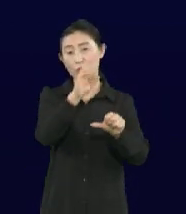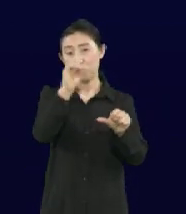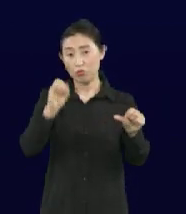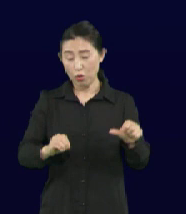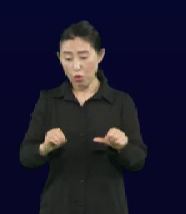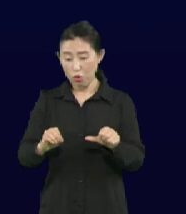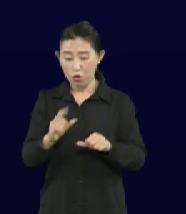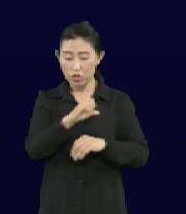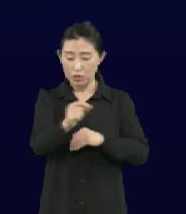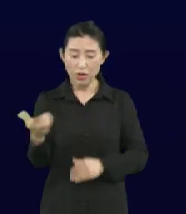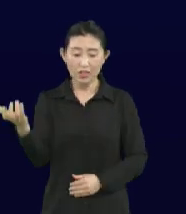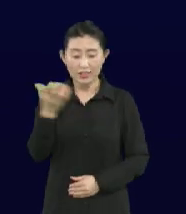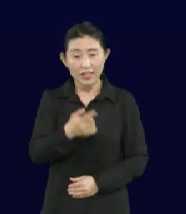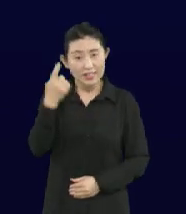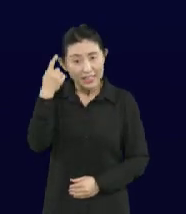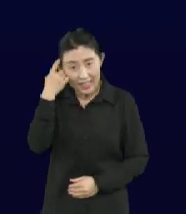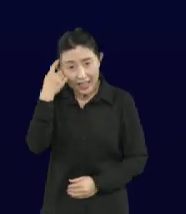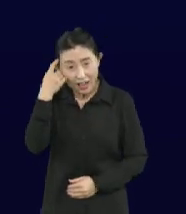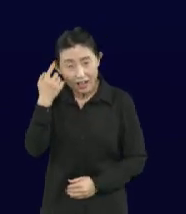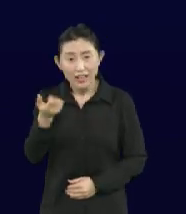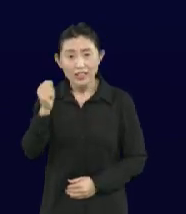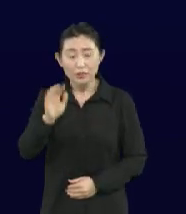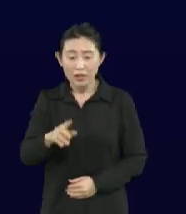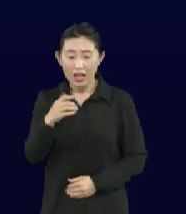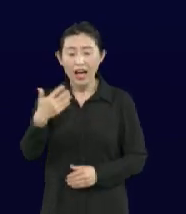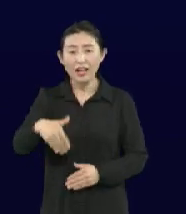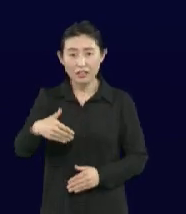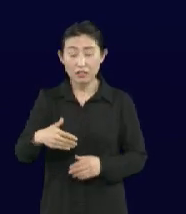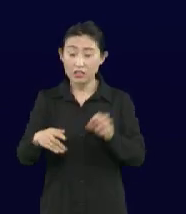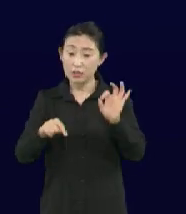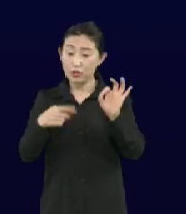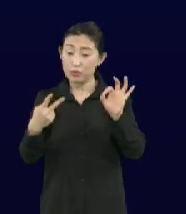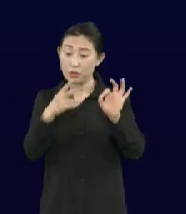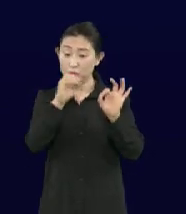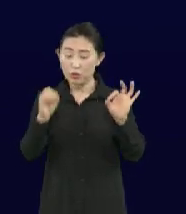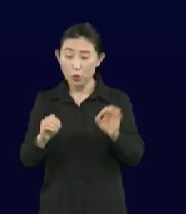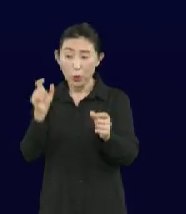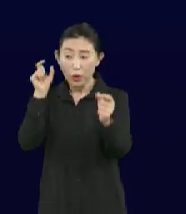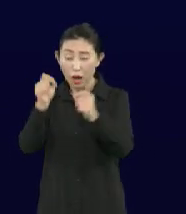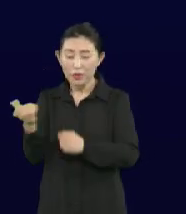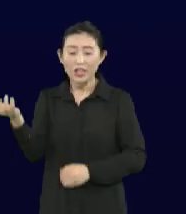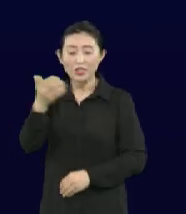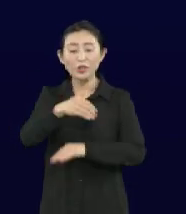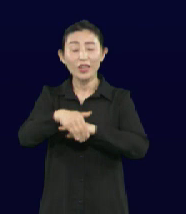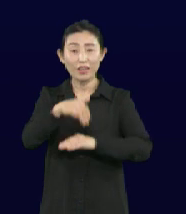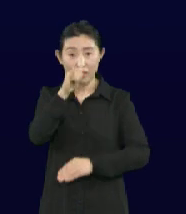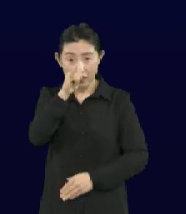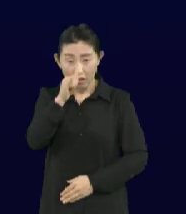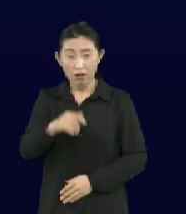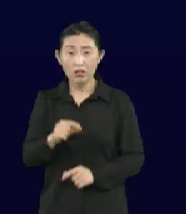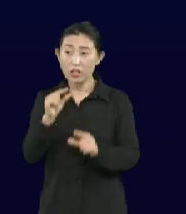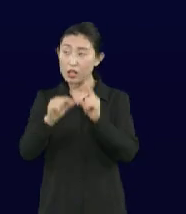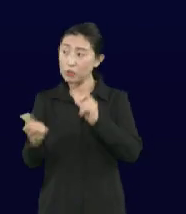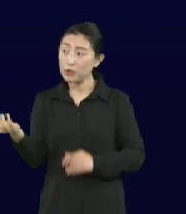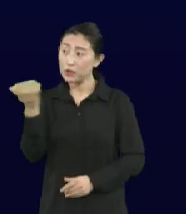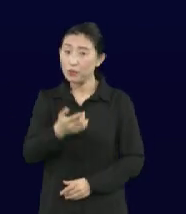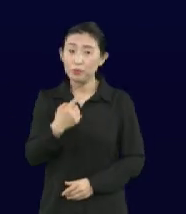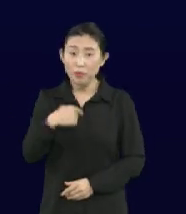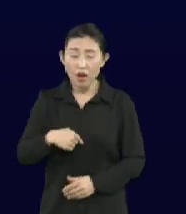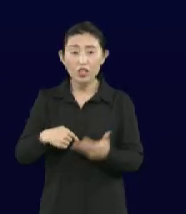25%가 지역 이전을 고려했지만 실행하지 못했고 10.2%는 곧 이전 계획이 있었으며 일부 이전